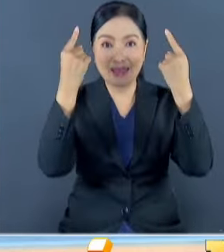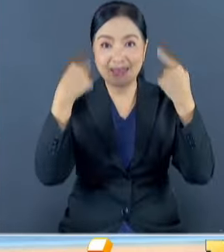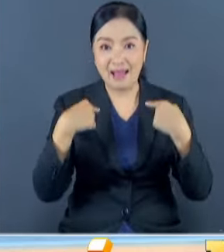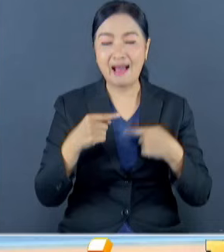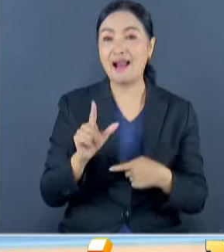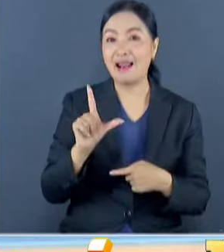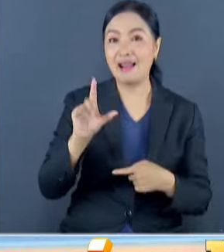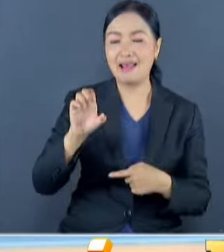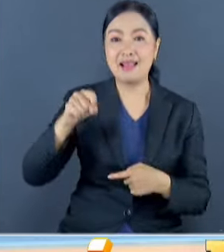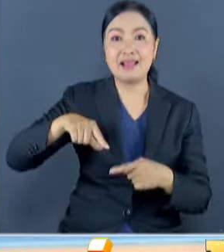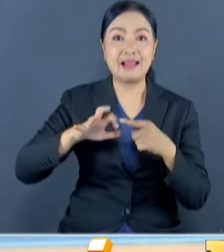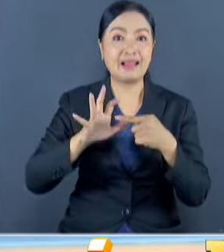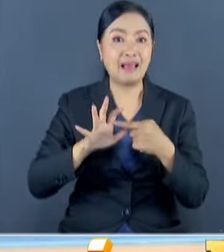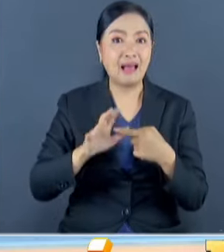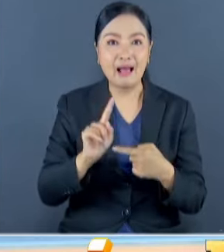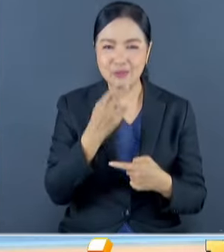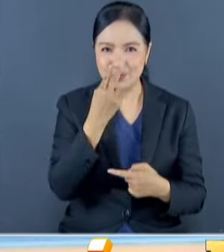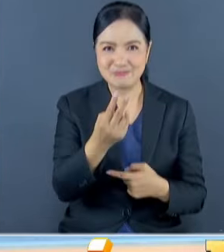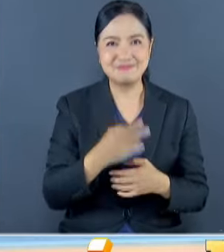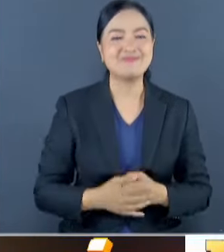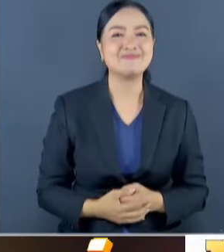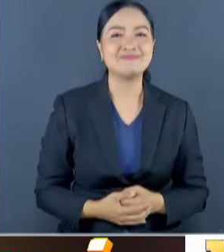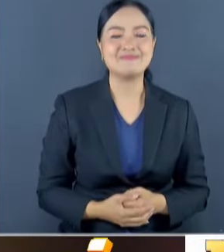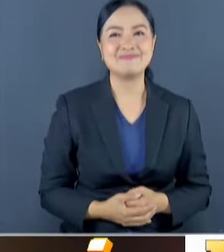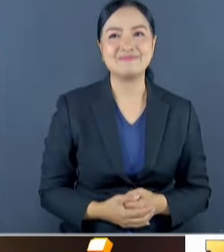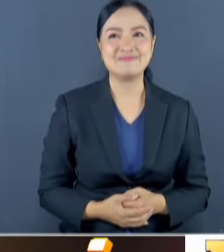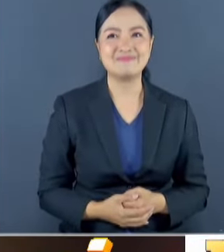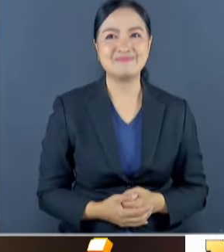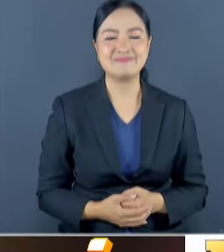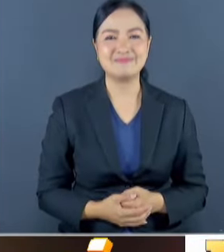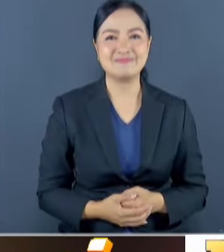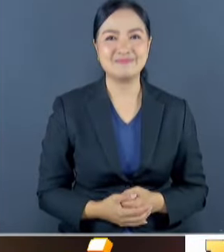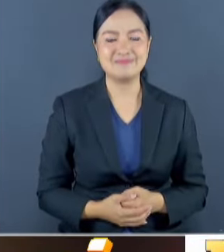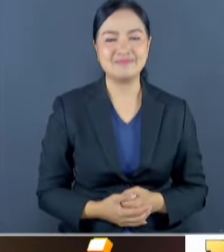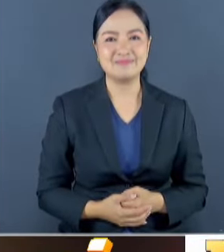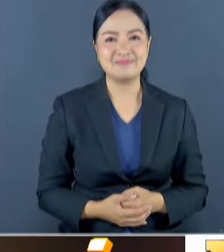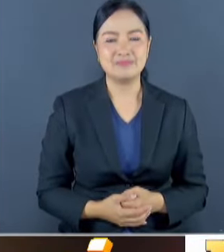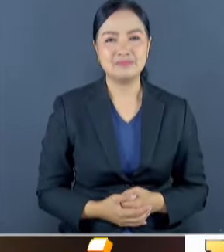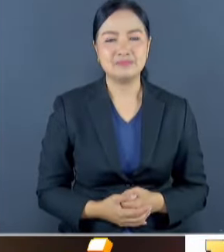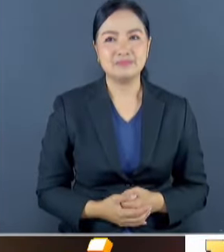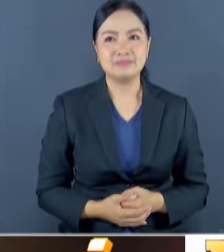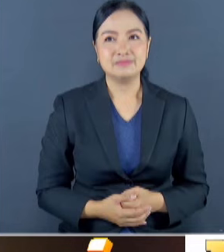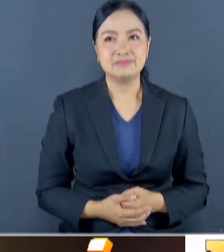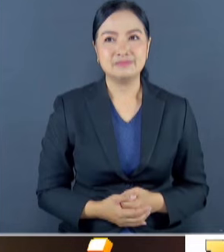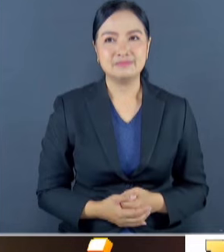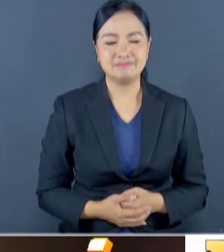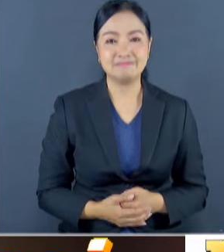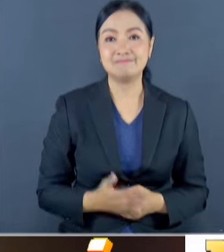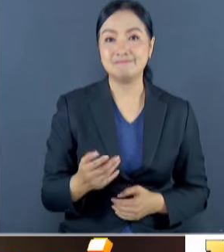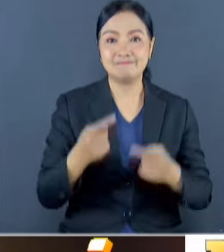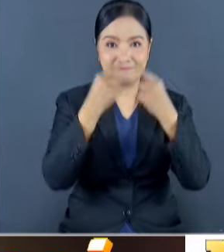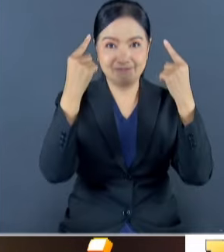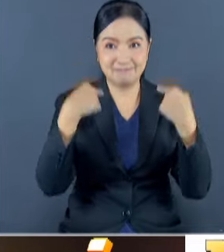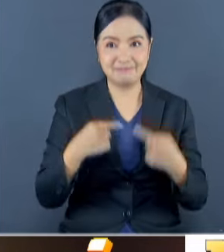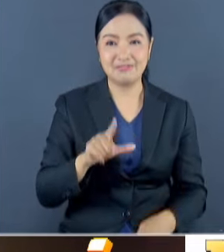ฮะแต่ว่ามาเป็นภาพแบบนี้ครับนี่ครับคุณผู้ชมฮะน้องลิซ่าละลิสามโนบาล